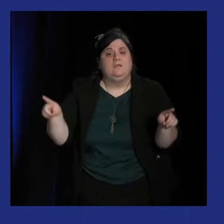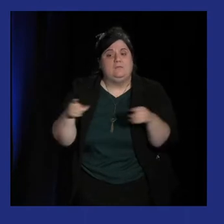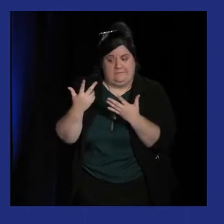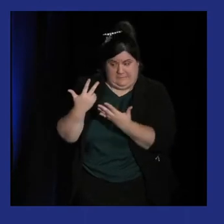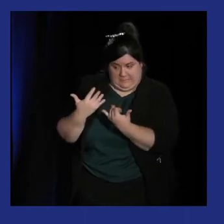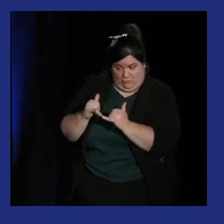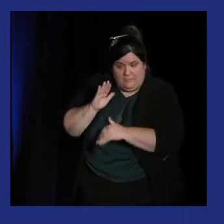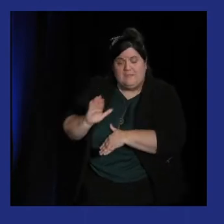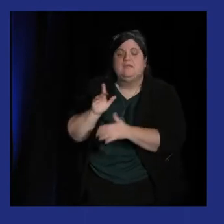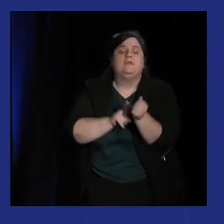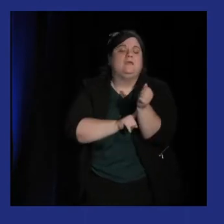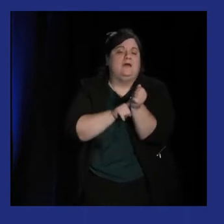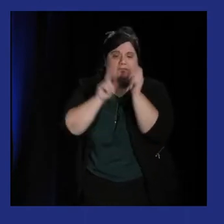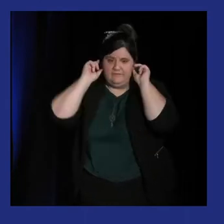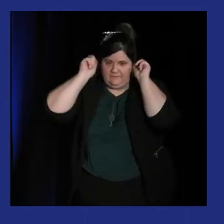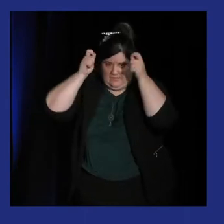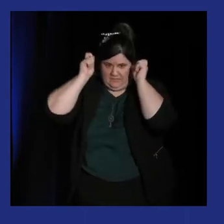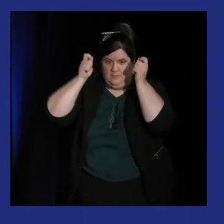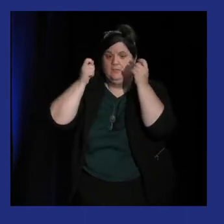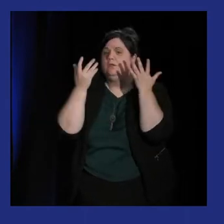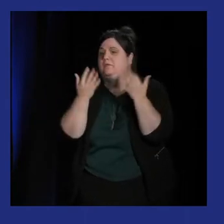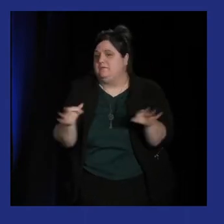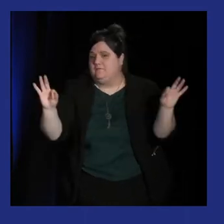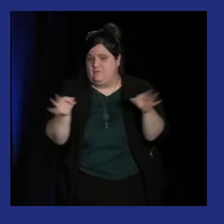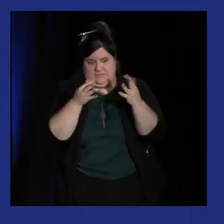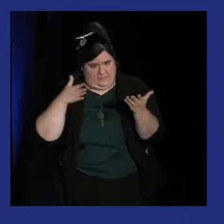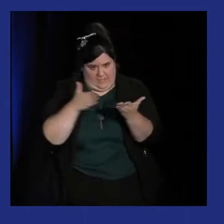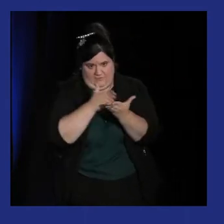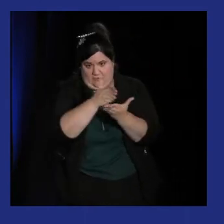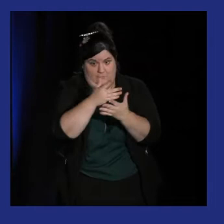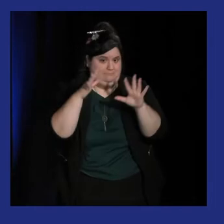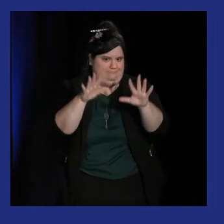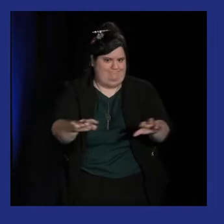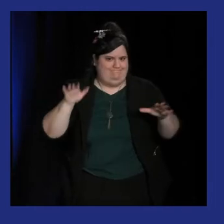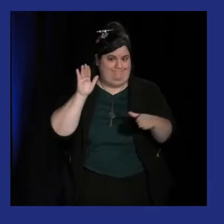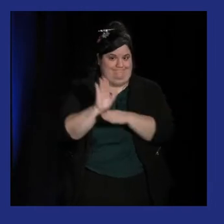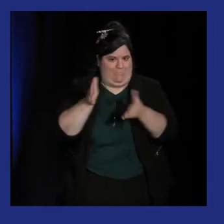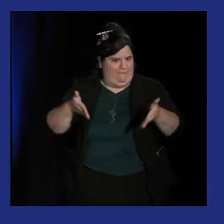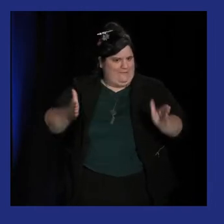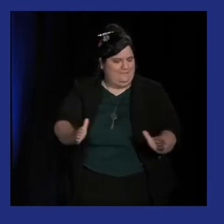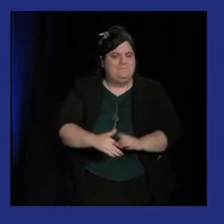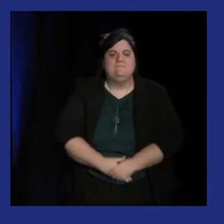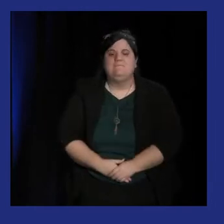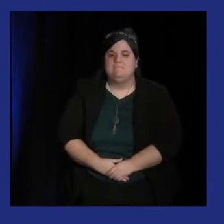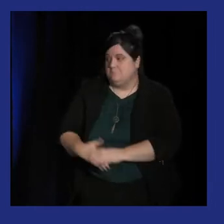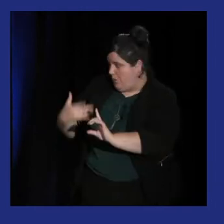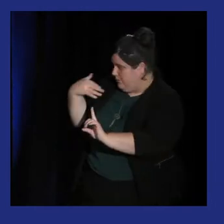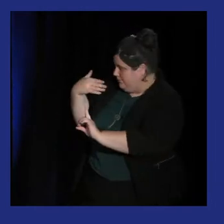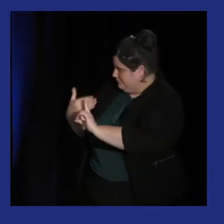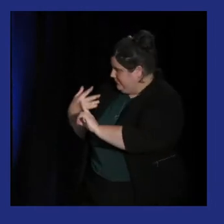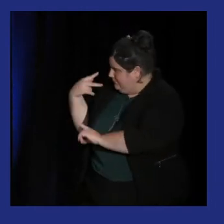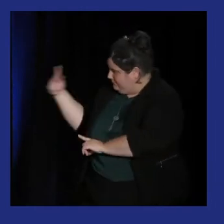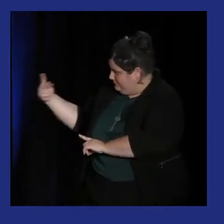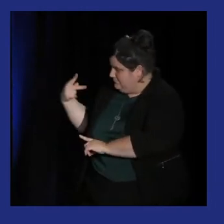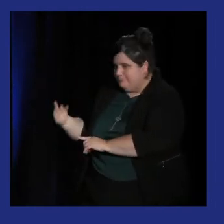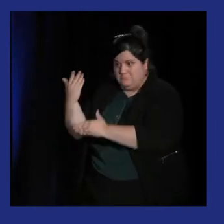Adventure donc le concert officiel Assassin's Creed pourquoi ça me semblait important de rappeler vos parcours parce que finalement